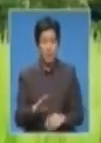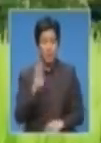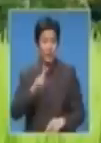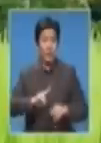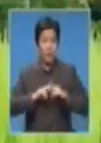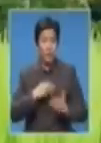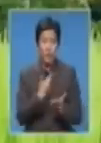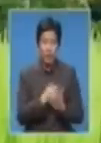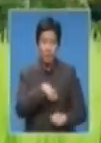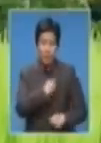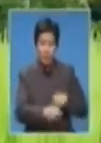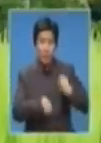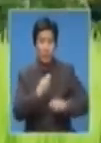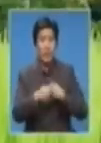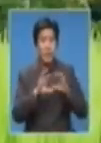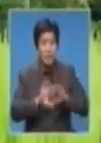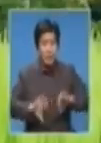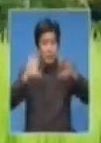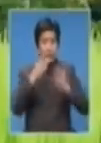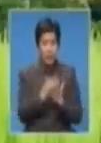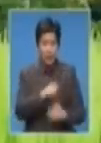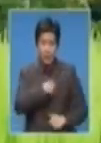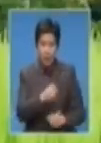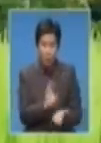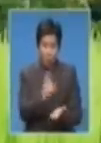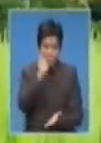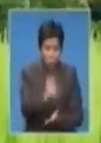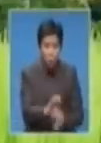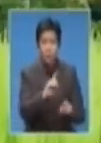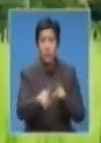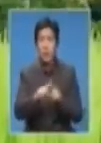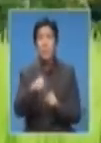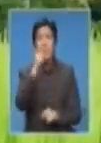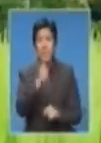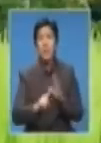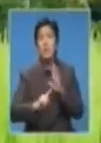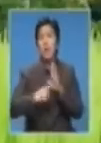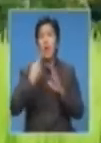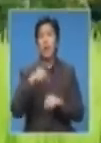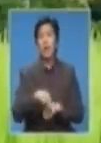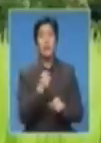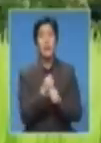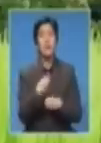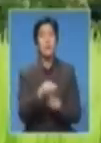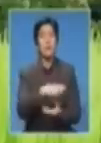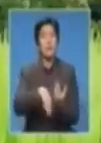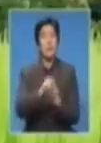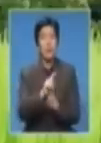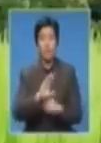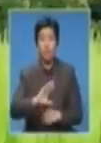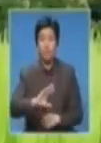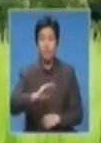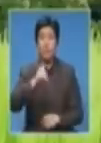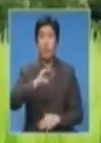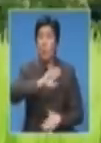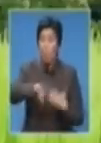นนะครับแล้วก็การลงทุนภาครัฐซึ่งเป็นเรื่องแรกนะครับที่จะทำให้เศรษฐกิจมันดีขึ้นแต่ก็ไม่ใ